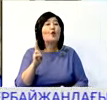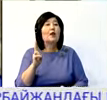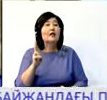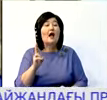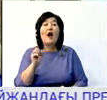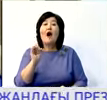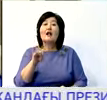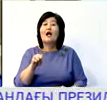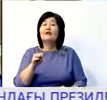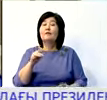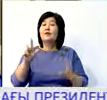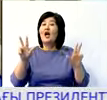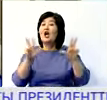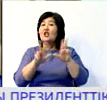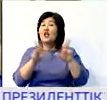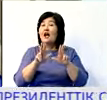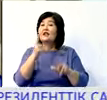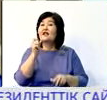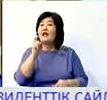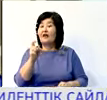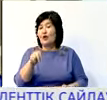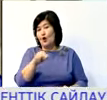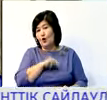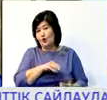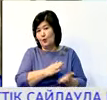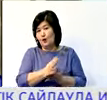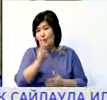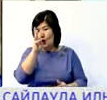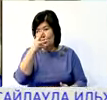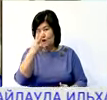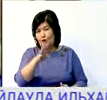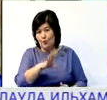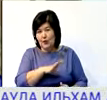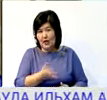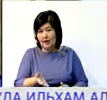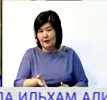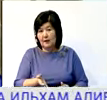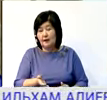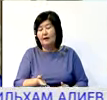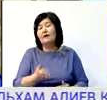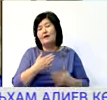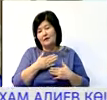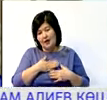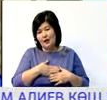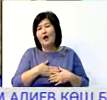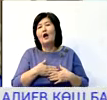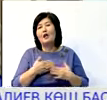Арал жиһаз цехында жұмыс істеп жүргеніме 3 жыл болды. Аллаға шүкір